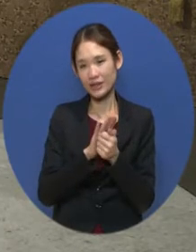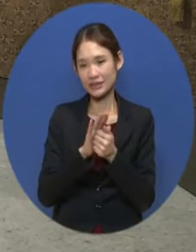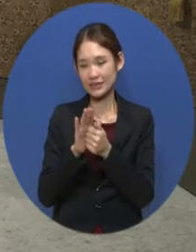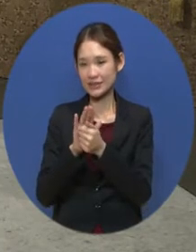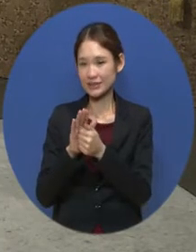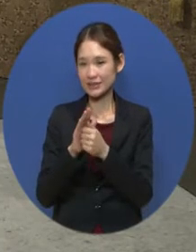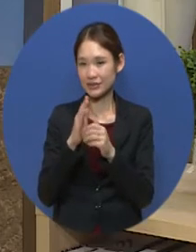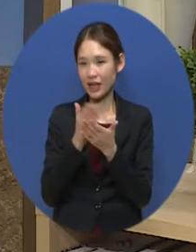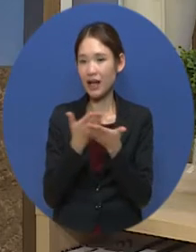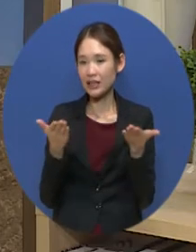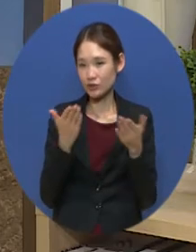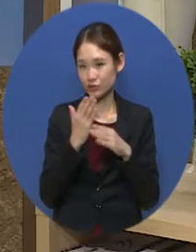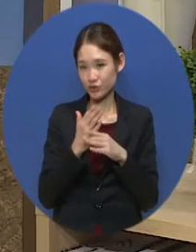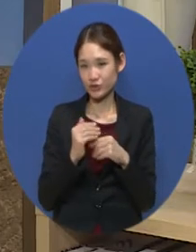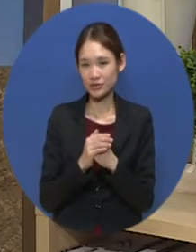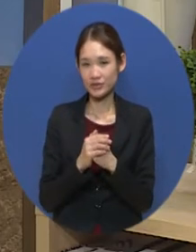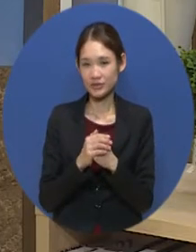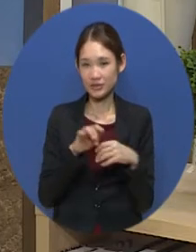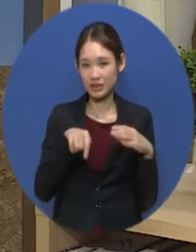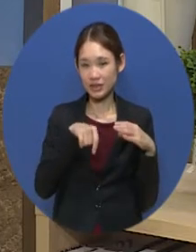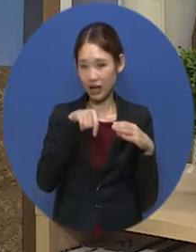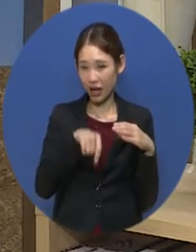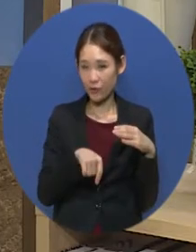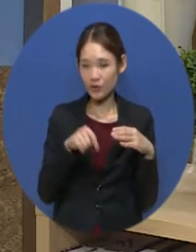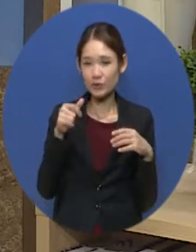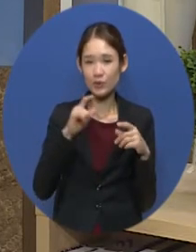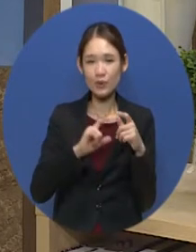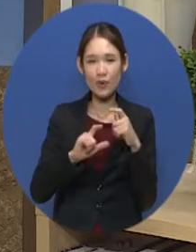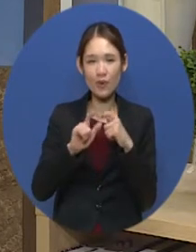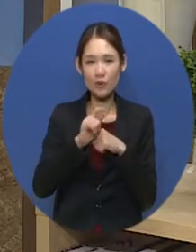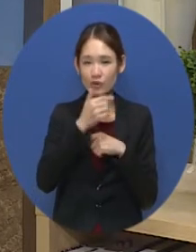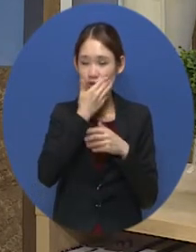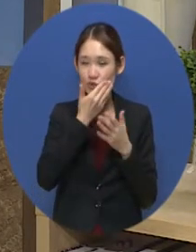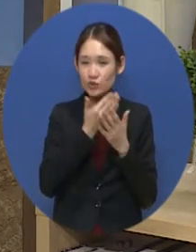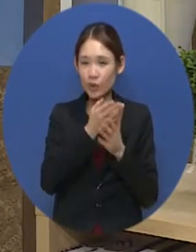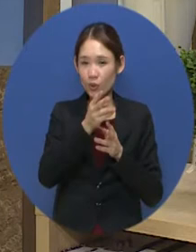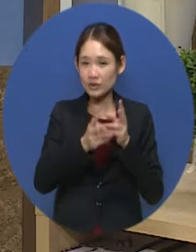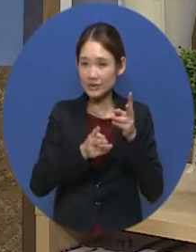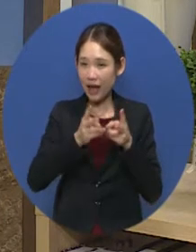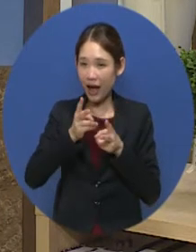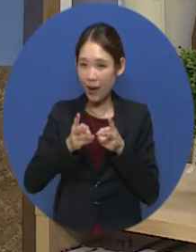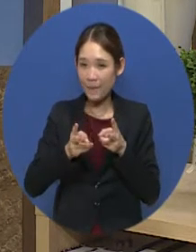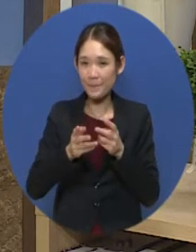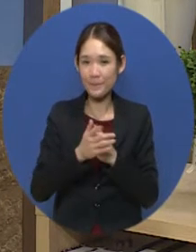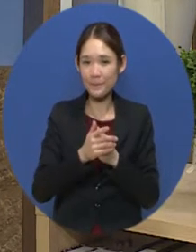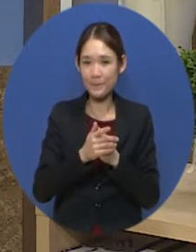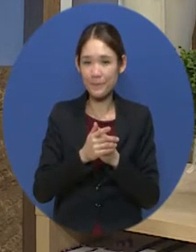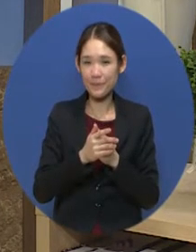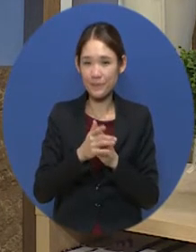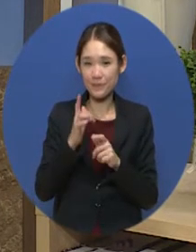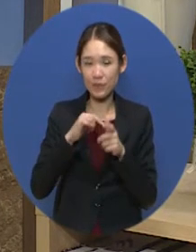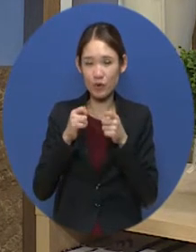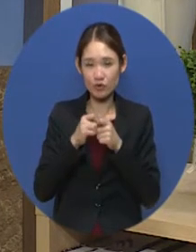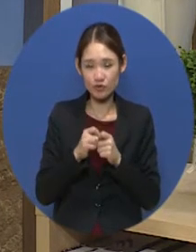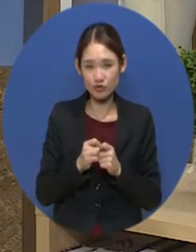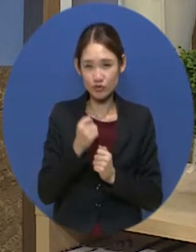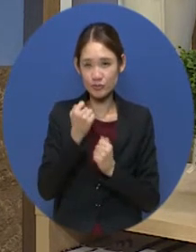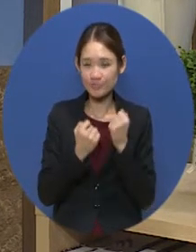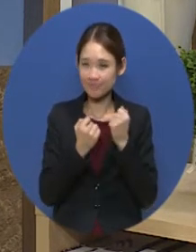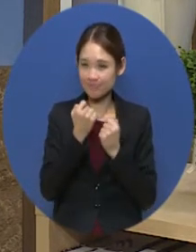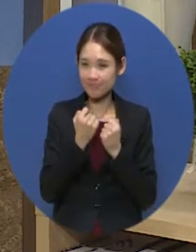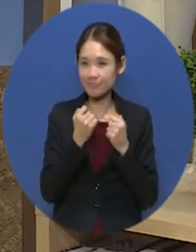서비스를 하고 계신데요. 이 중에서 좀더이 주요 사업이라고 할수 있는 그런 사업들에 대해서 보다